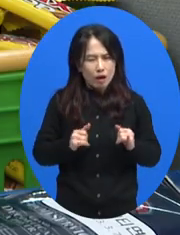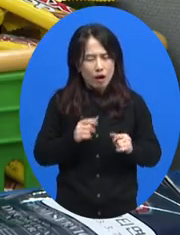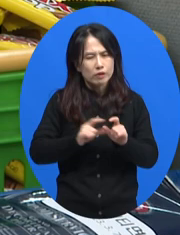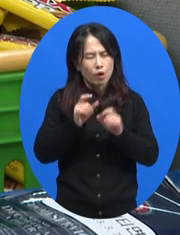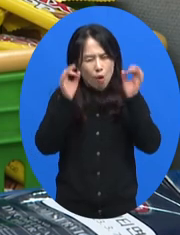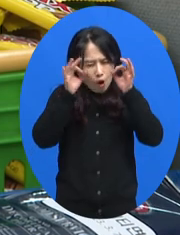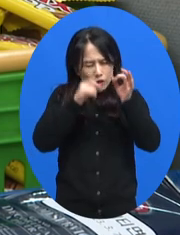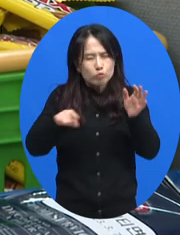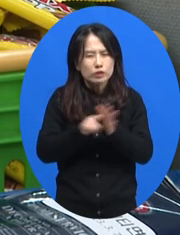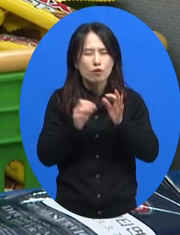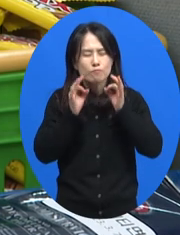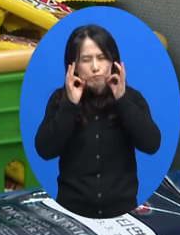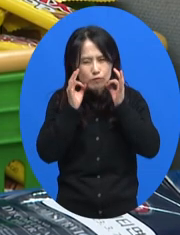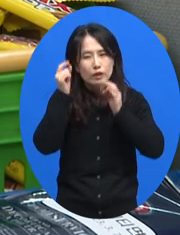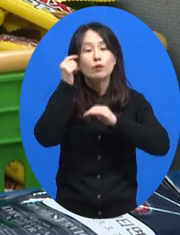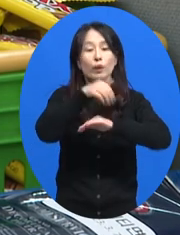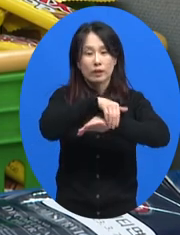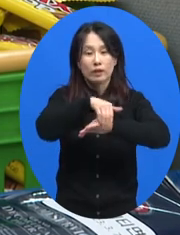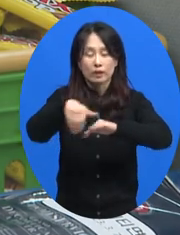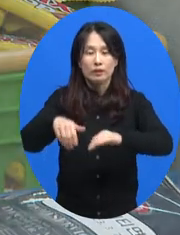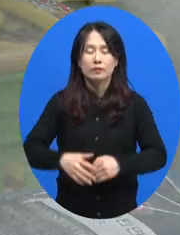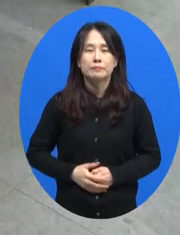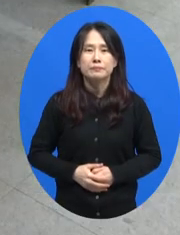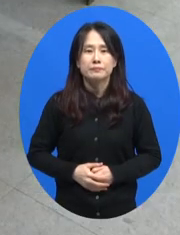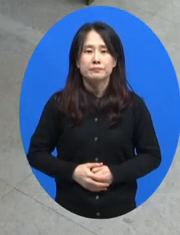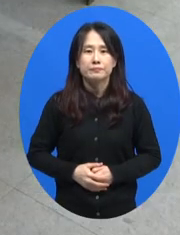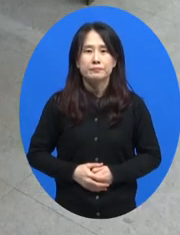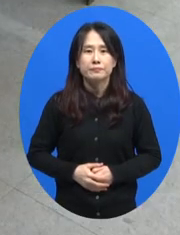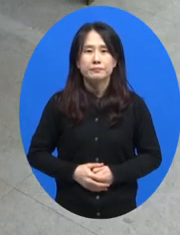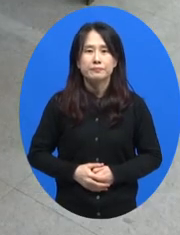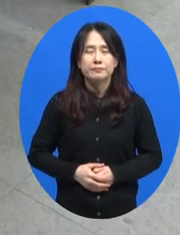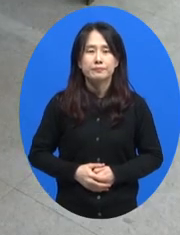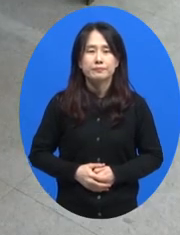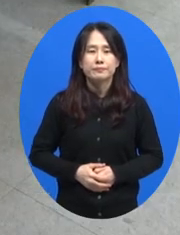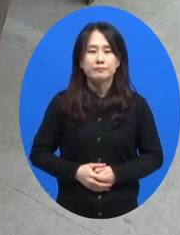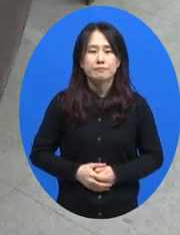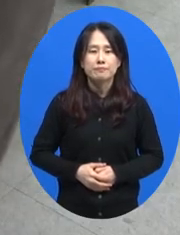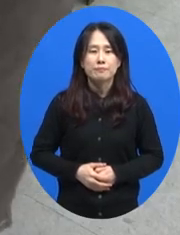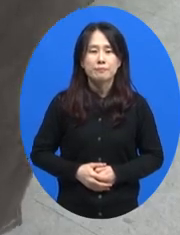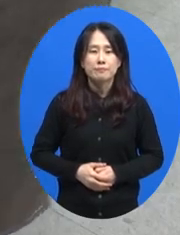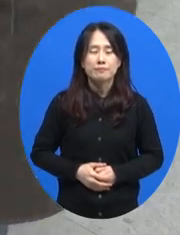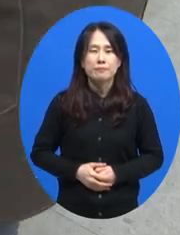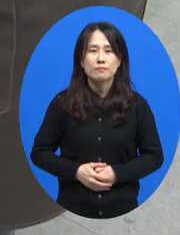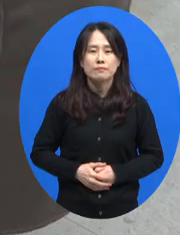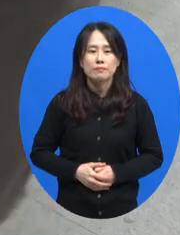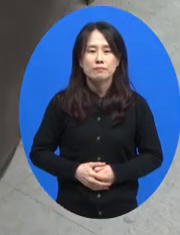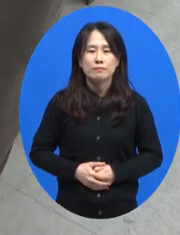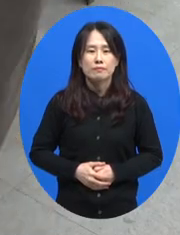안전망 확충을 위해 총력을 다할 방침입니다. 경기 GTV 최창순입니다.